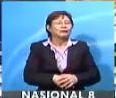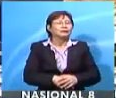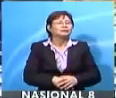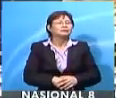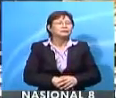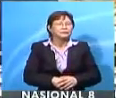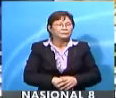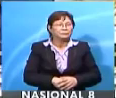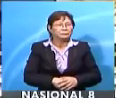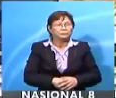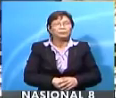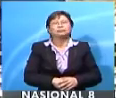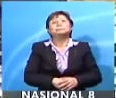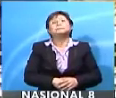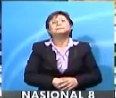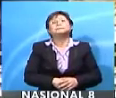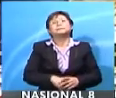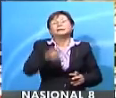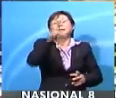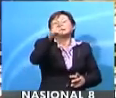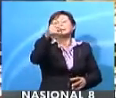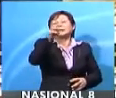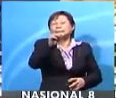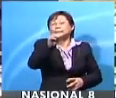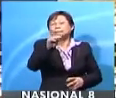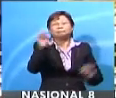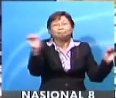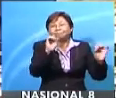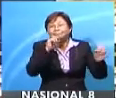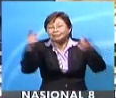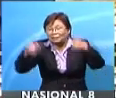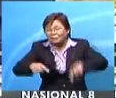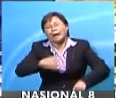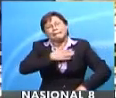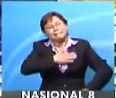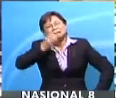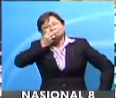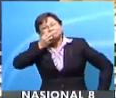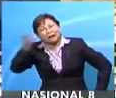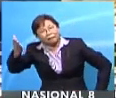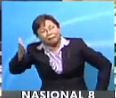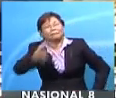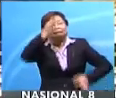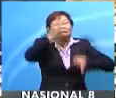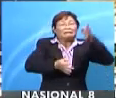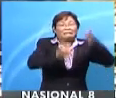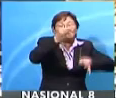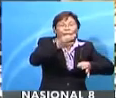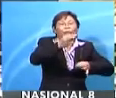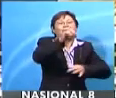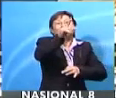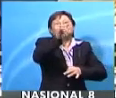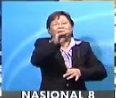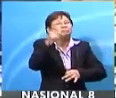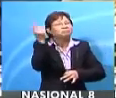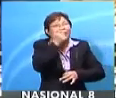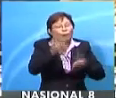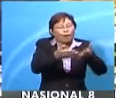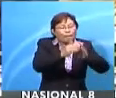Jadi, Gelang Patah tiada di sini, sampaikan kepada Gelang Patah. Kalau Gelang Patah tidak minta